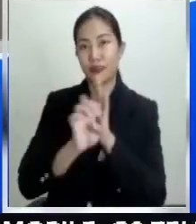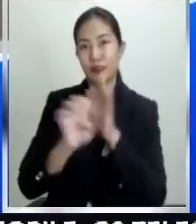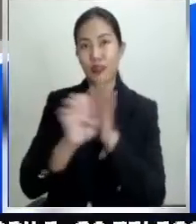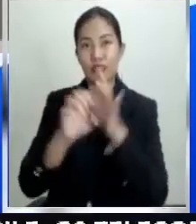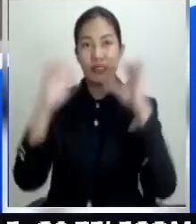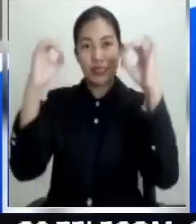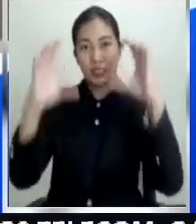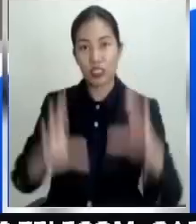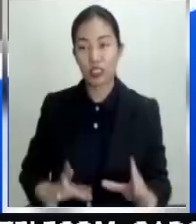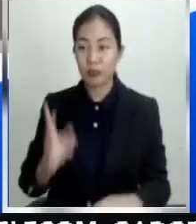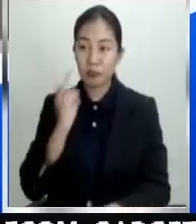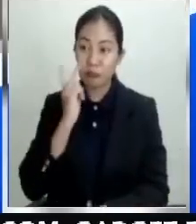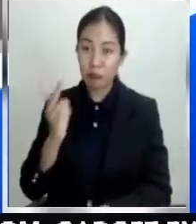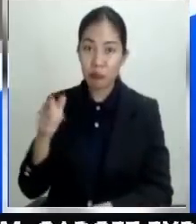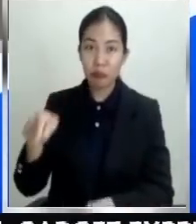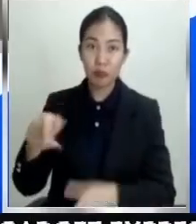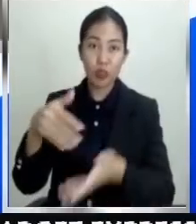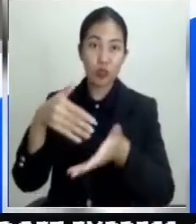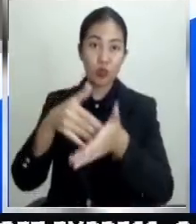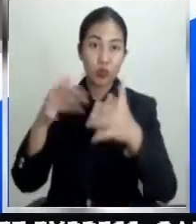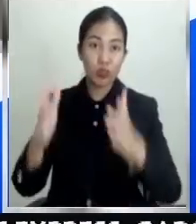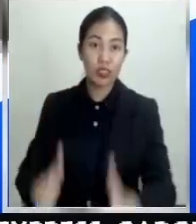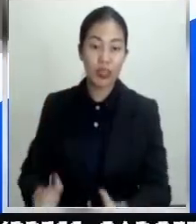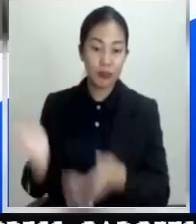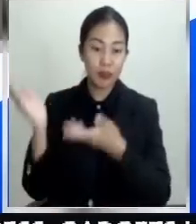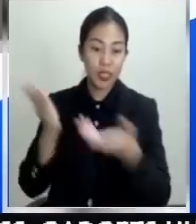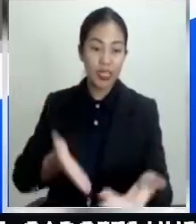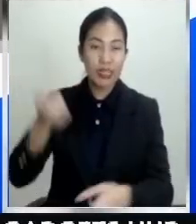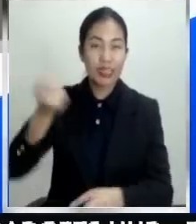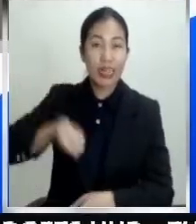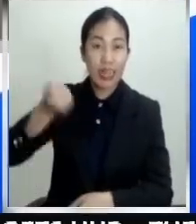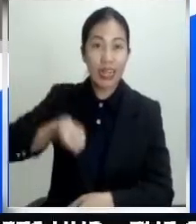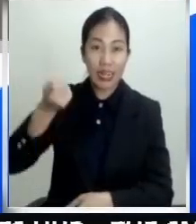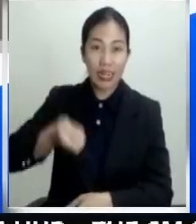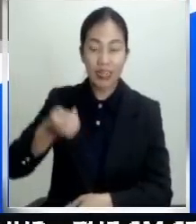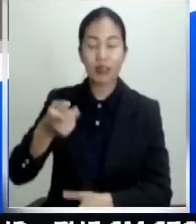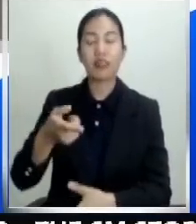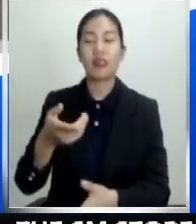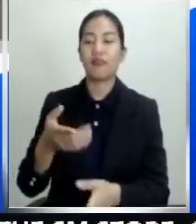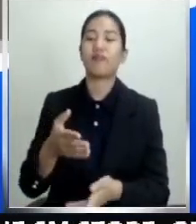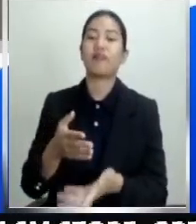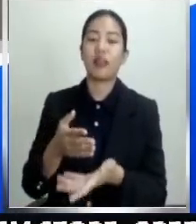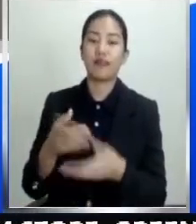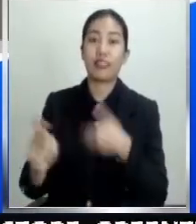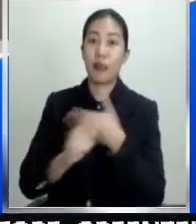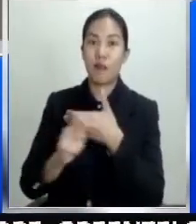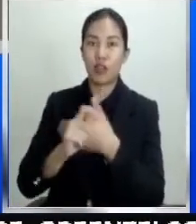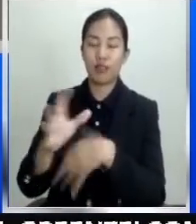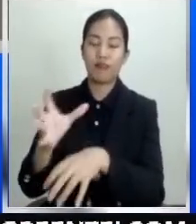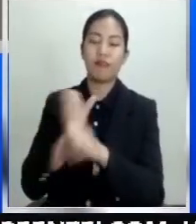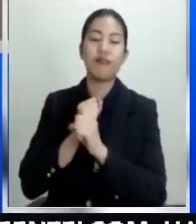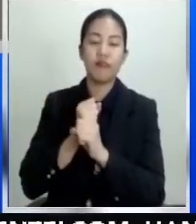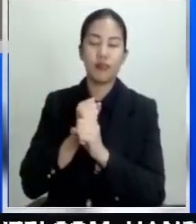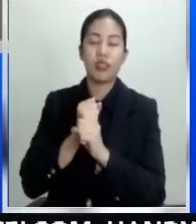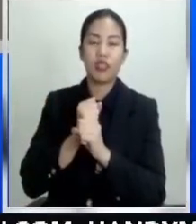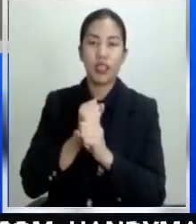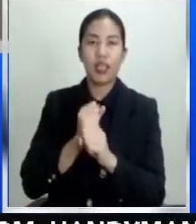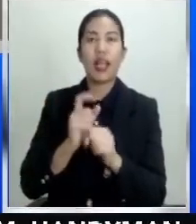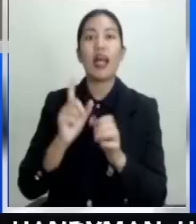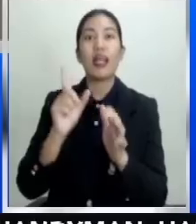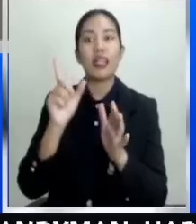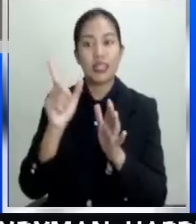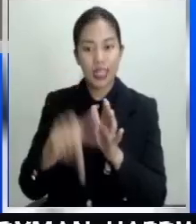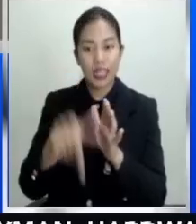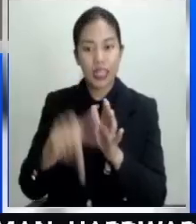nagdala ang mga bata, panandalian muna itong kukunin at ibibigay na lamang sa mga mag-aaral pagkatapos ng